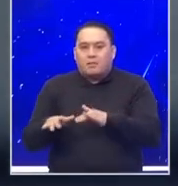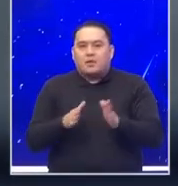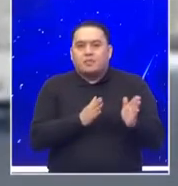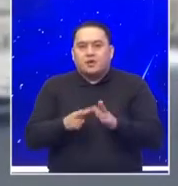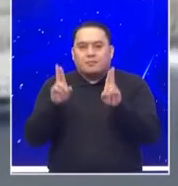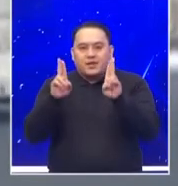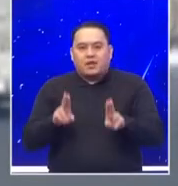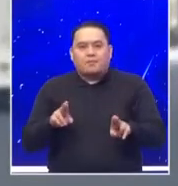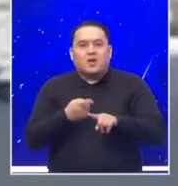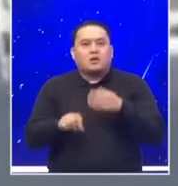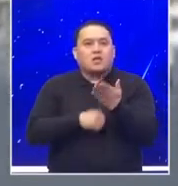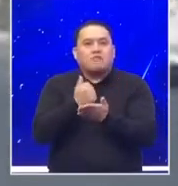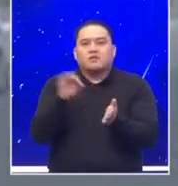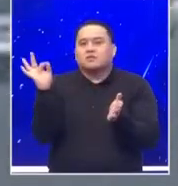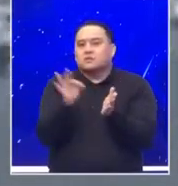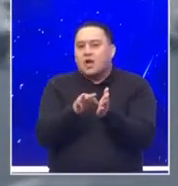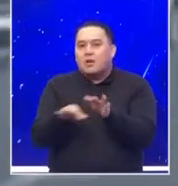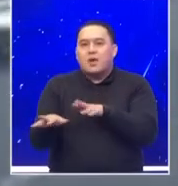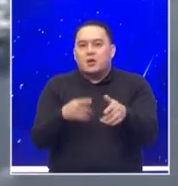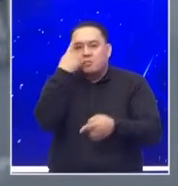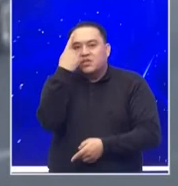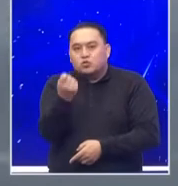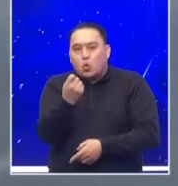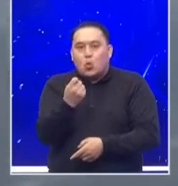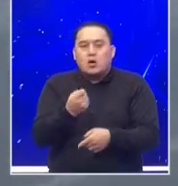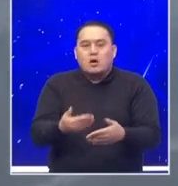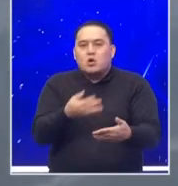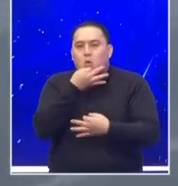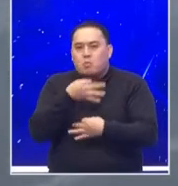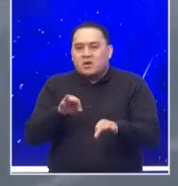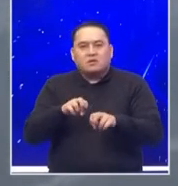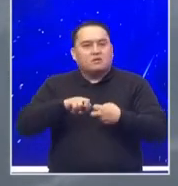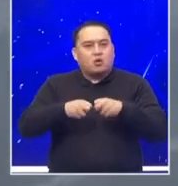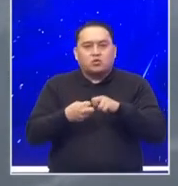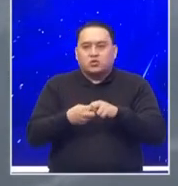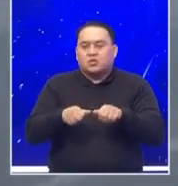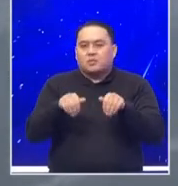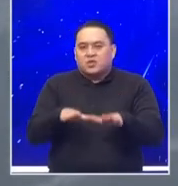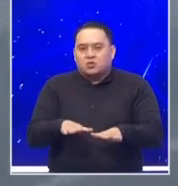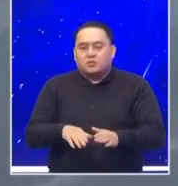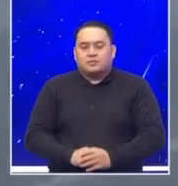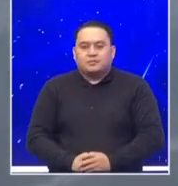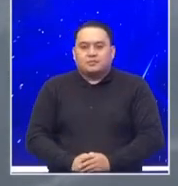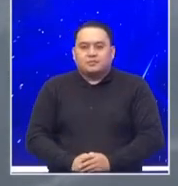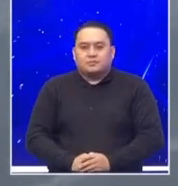правопорядок главная цель мероприятия предупреждению и пресечению любых правонарушений и преступлений